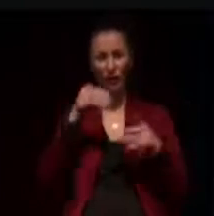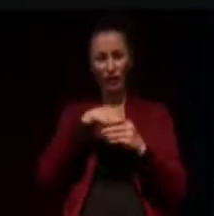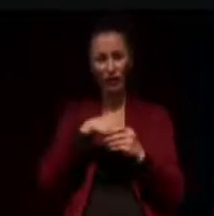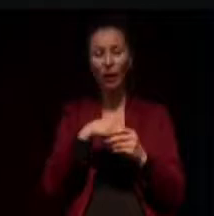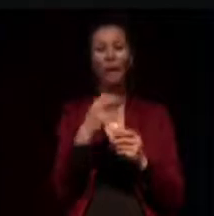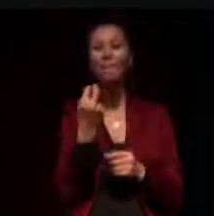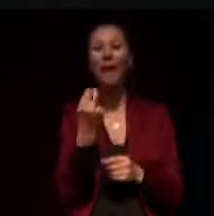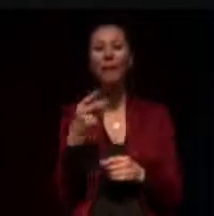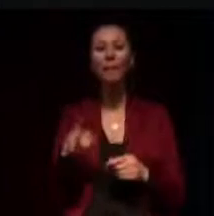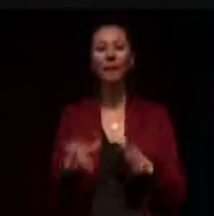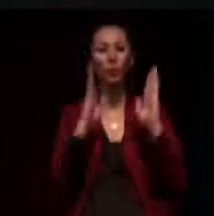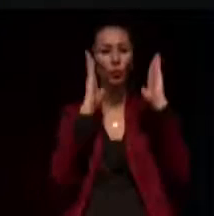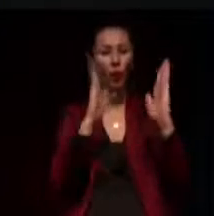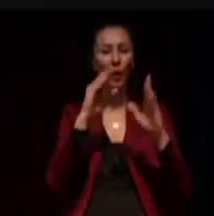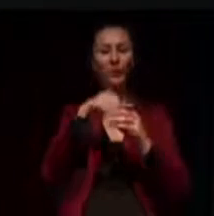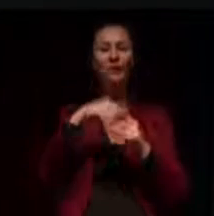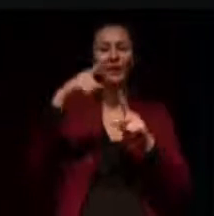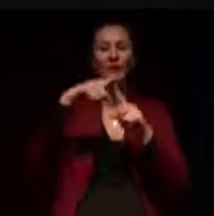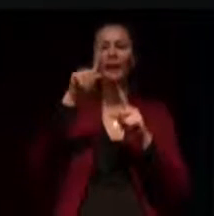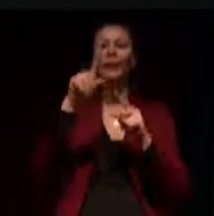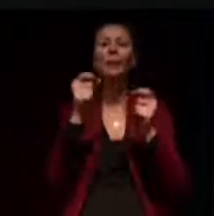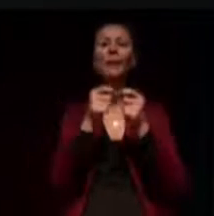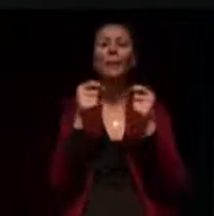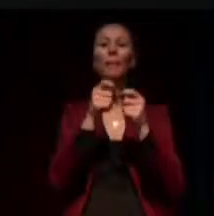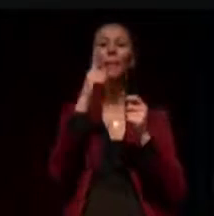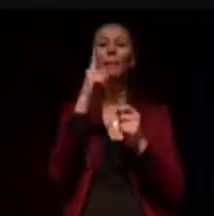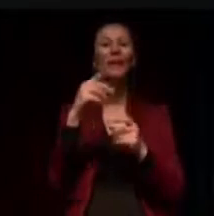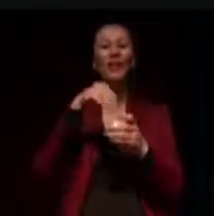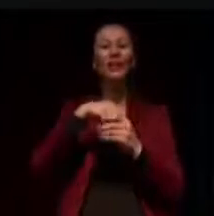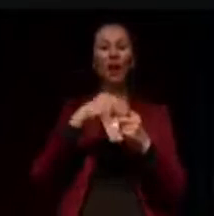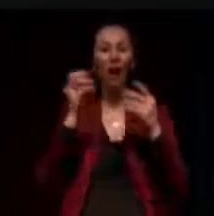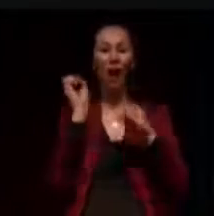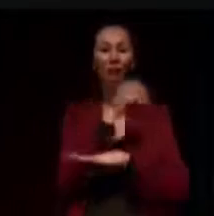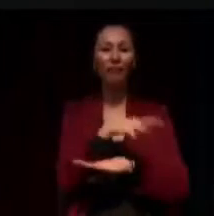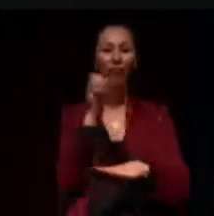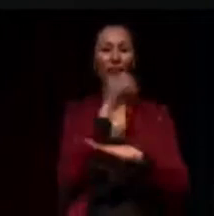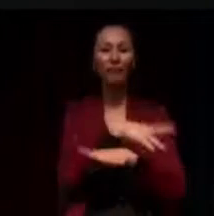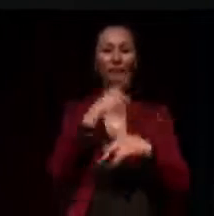Peki pandemi döneminde tıbbi atıkların, işte şu maskelerin, diğerlerinin